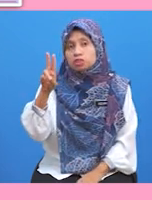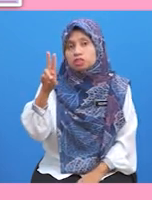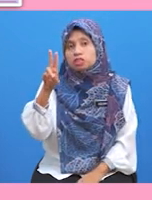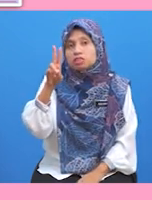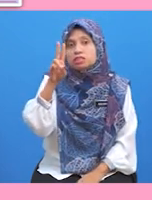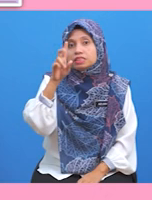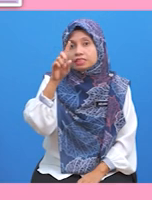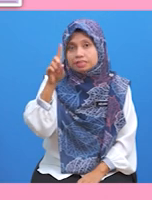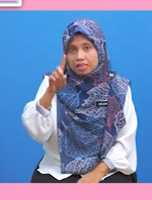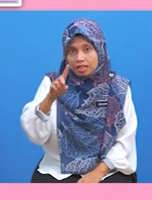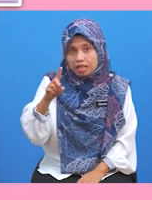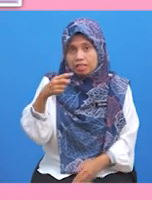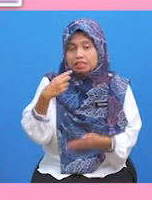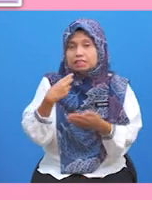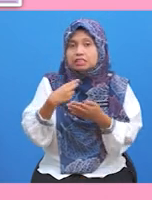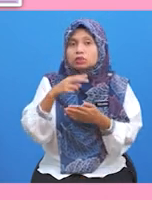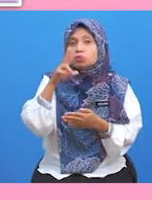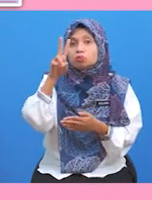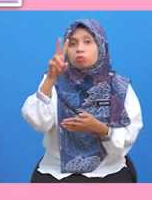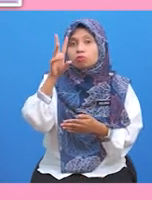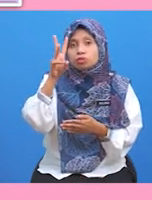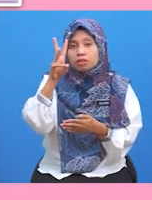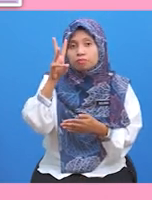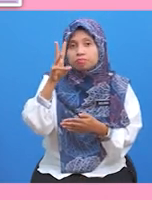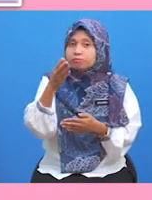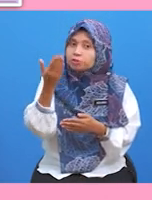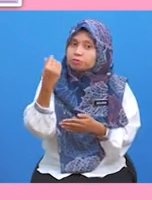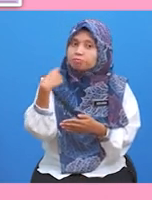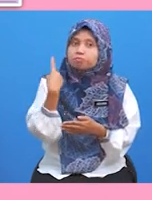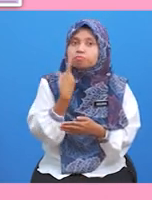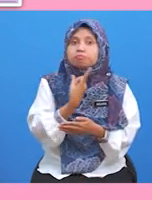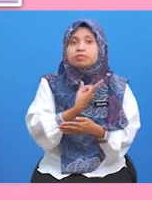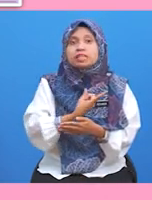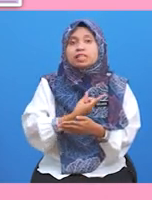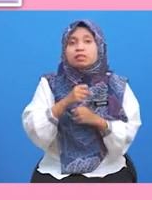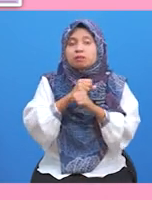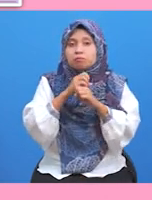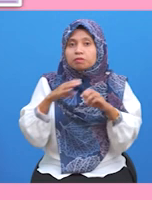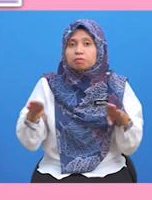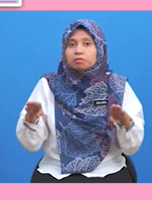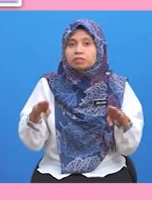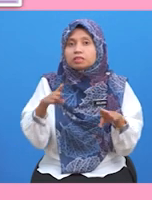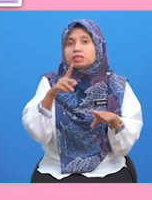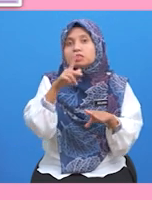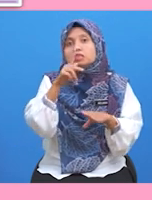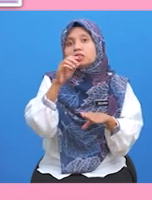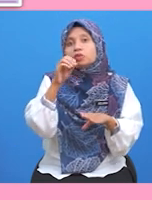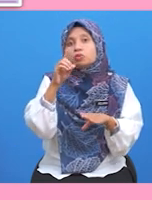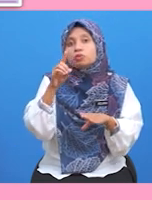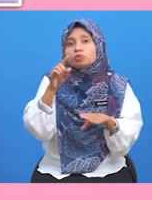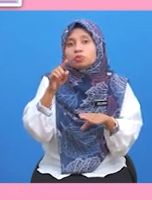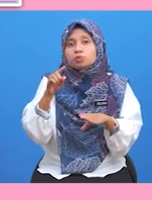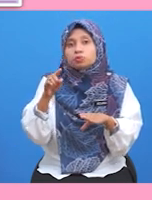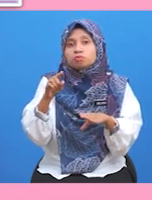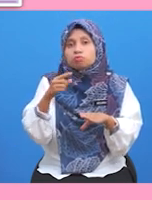ikuti Z, ialah 26. Ayo, jom murid-murid kita bebaskan kod-kod tersebut untuk mendapatkan